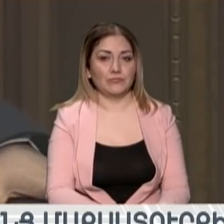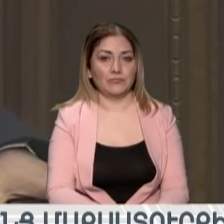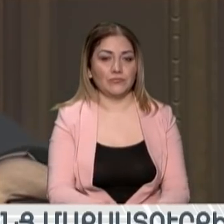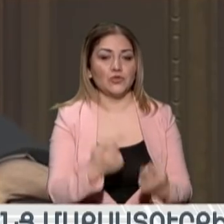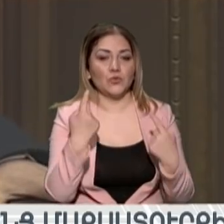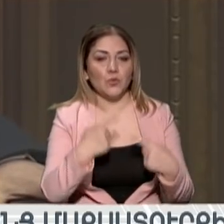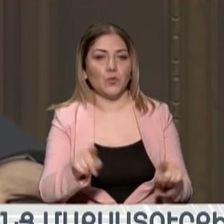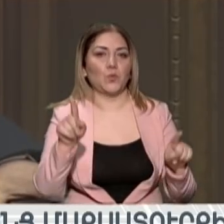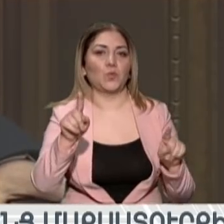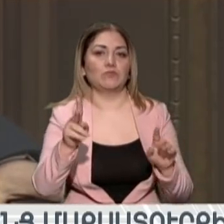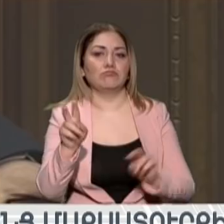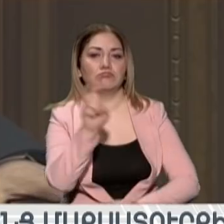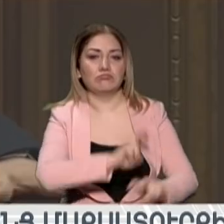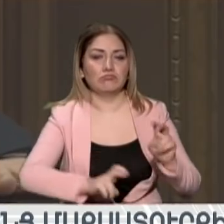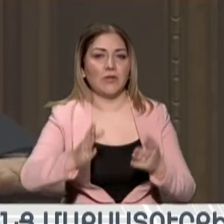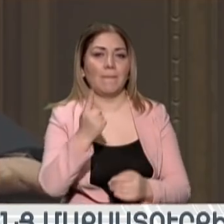այլ ընտրանքային